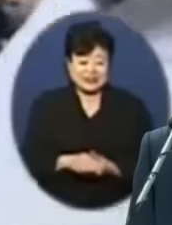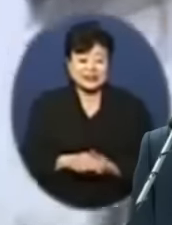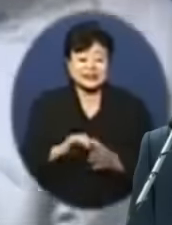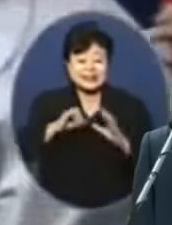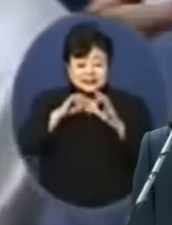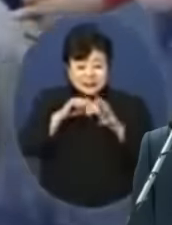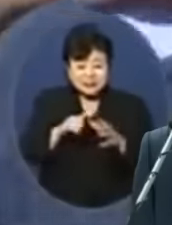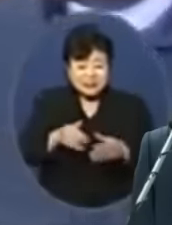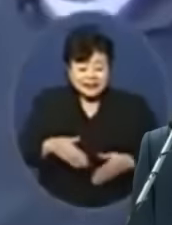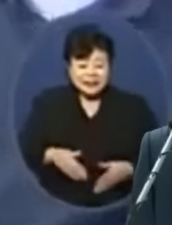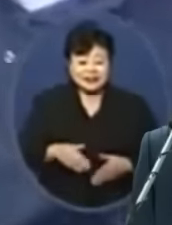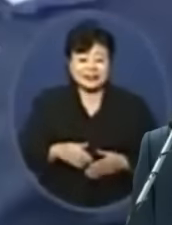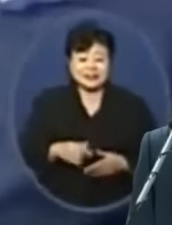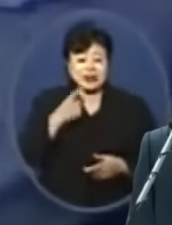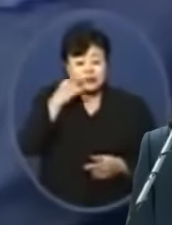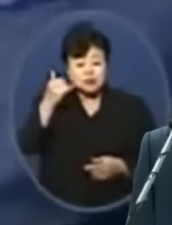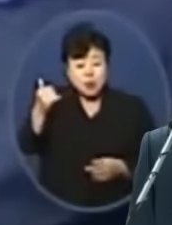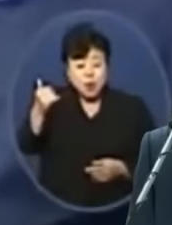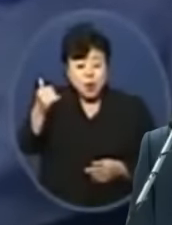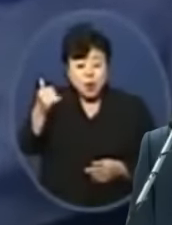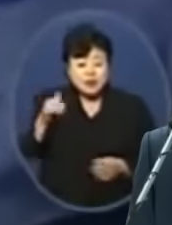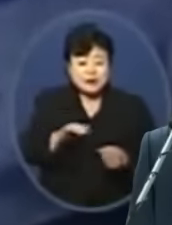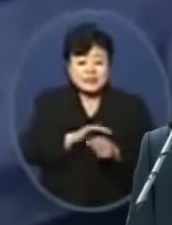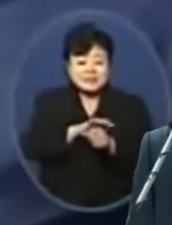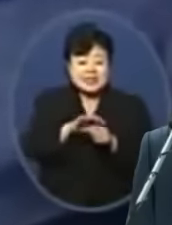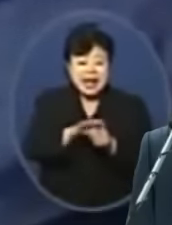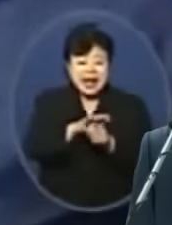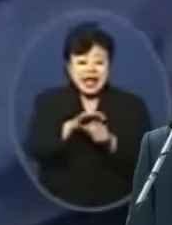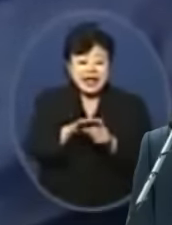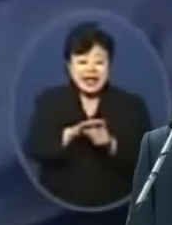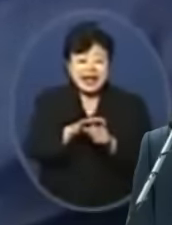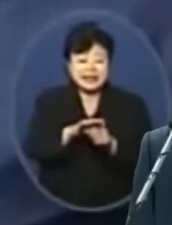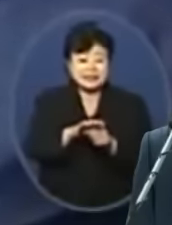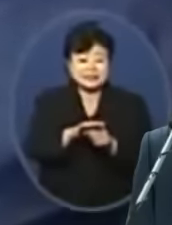세상에 태어나자 부모님의 사랑을